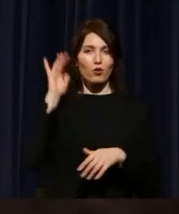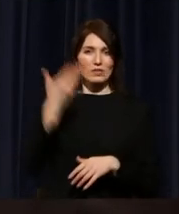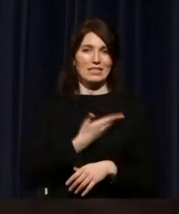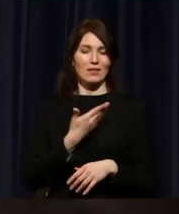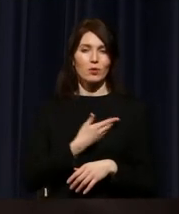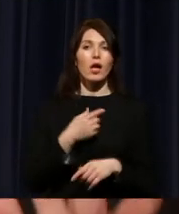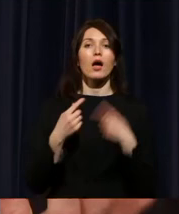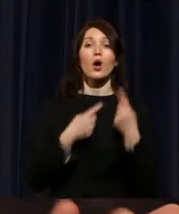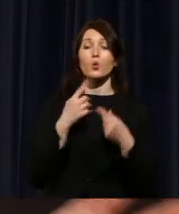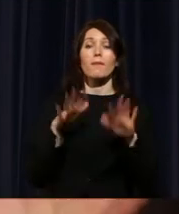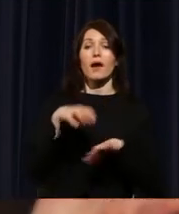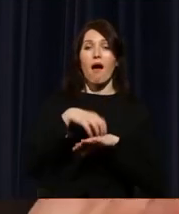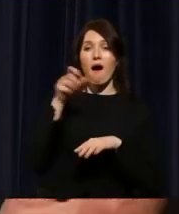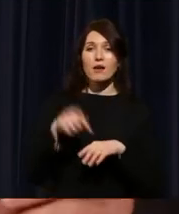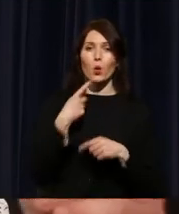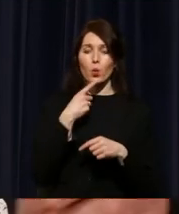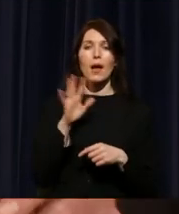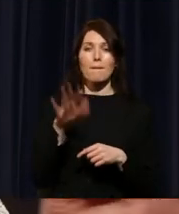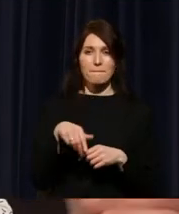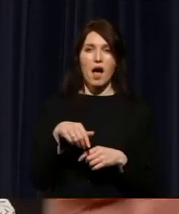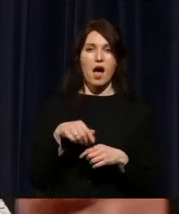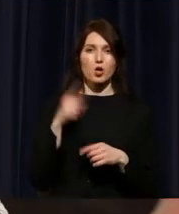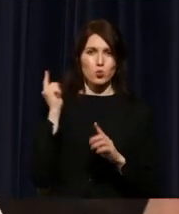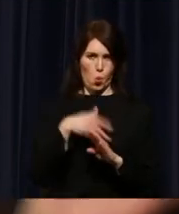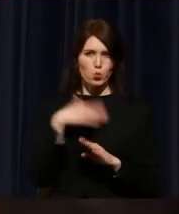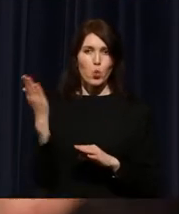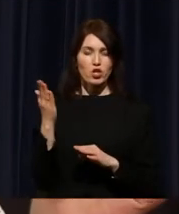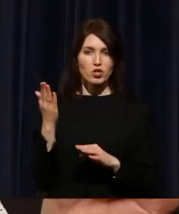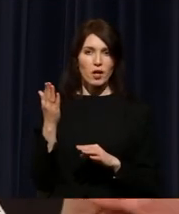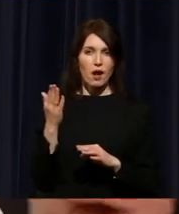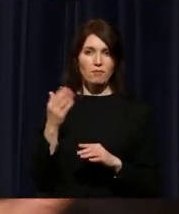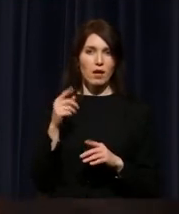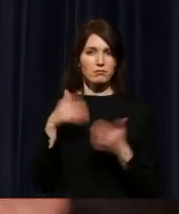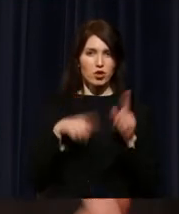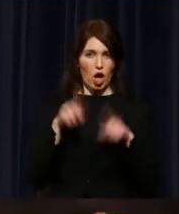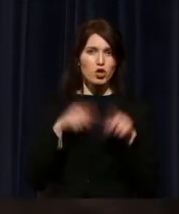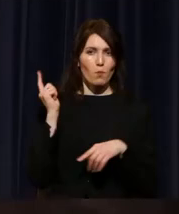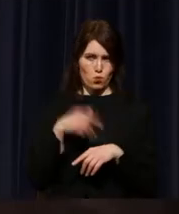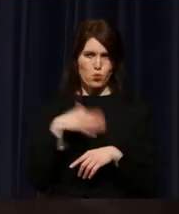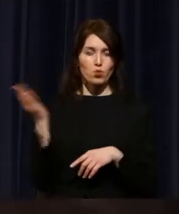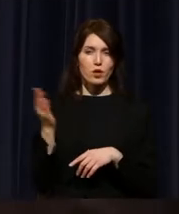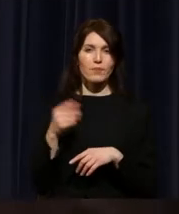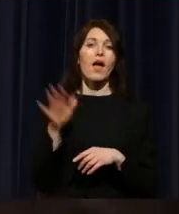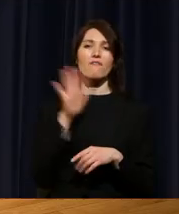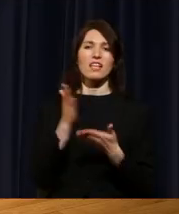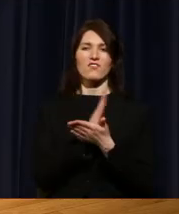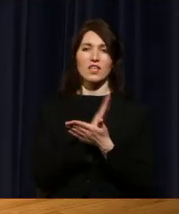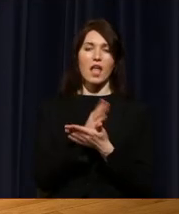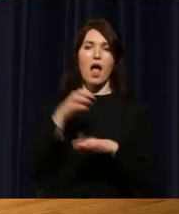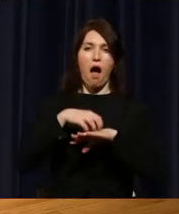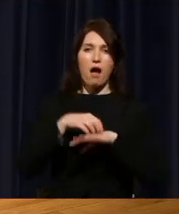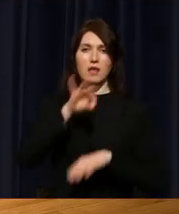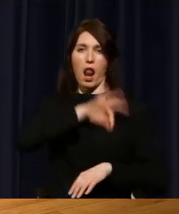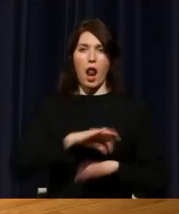runājot par ārstiem, šobrīd te ir runa par 4 ciparu skaitli, es papriekšu par ārstiem, pēc tam pie pāriem, vai ne? Nu tas ir runa. Jā, nu valstī vidējā ārsta alga